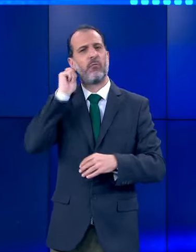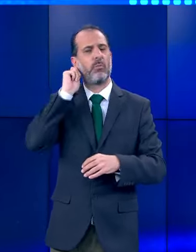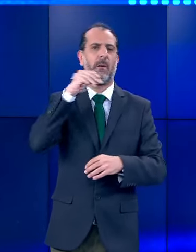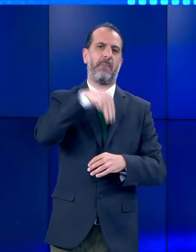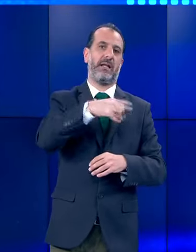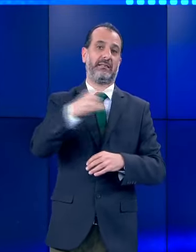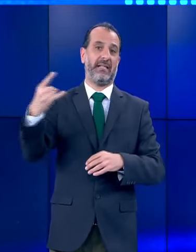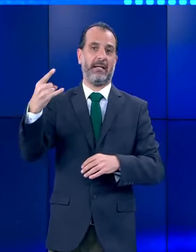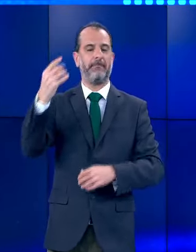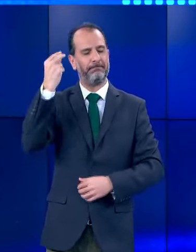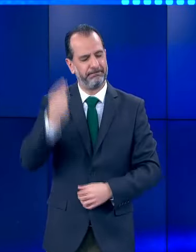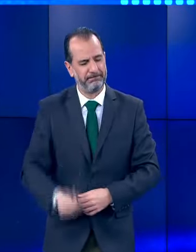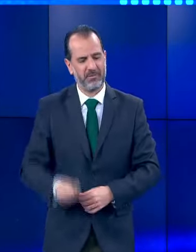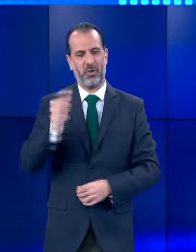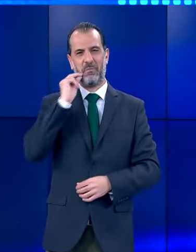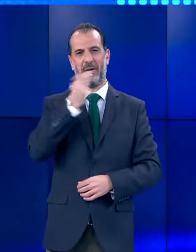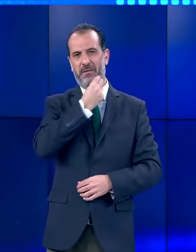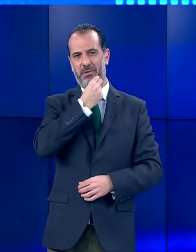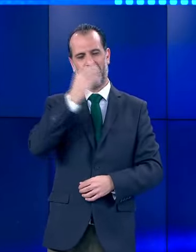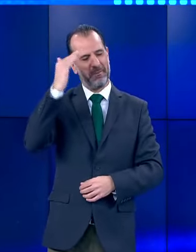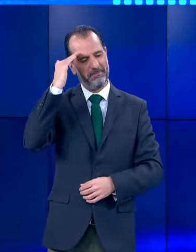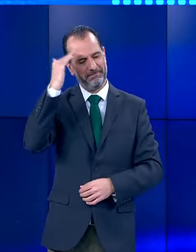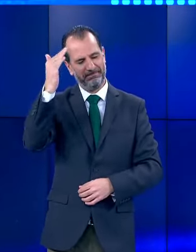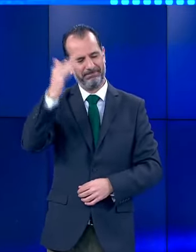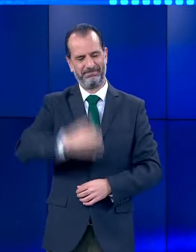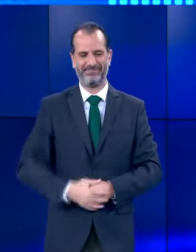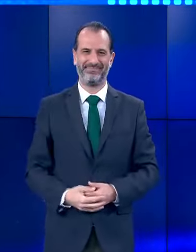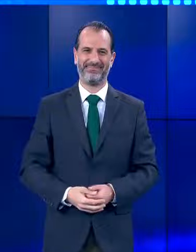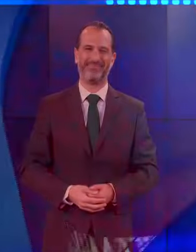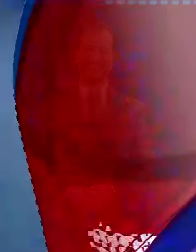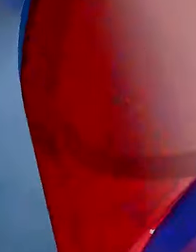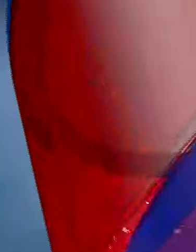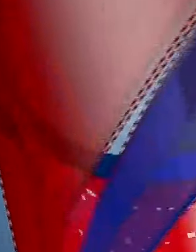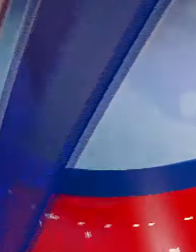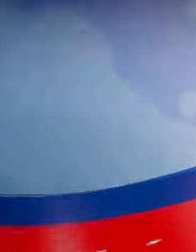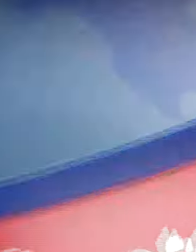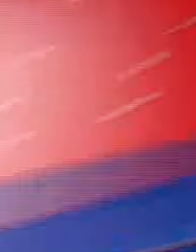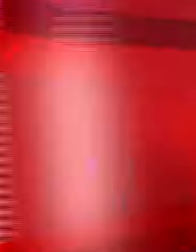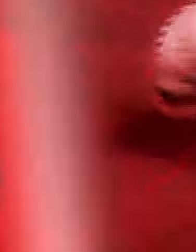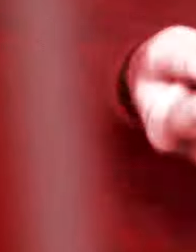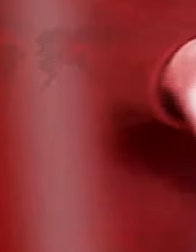Ζαχαρέα. Κυρίες και κύριοι, καλό και χαρούμενο απόγευμα να έχετε. Γεια σας!